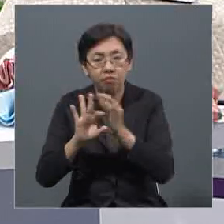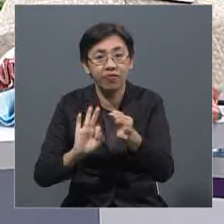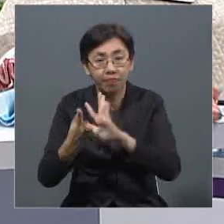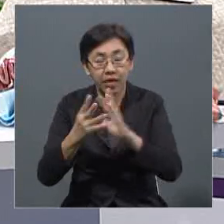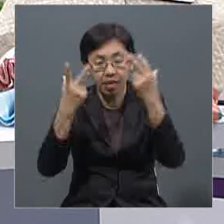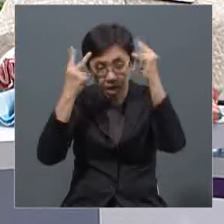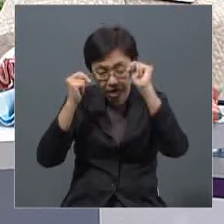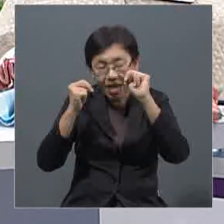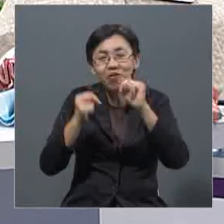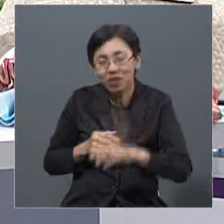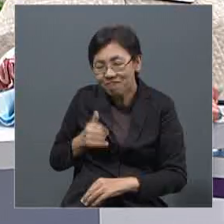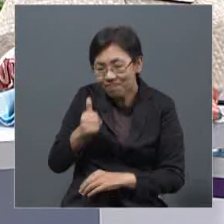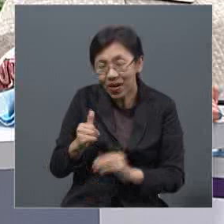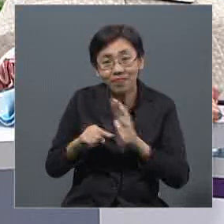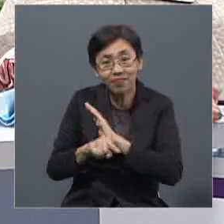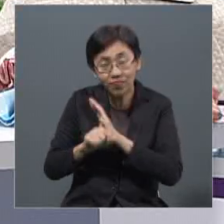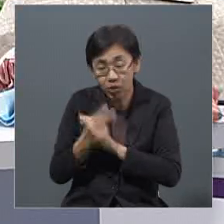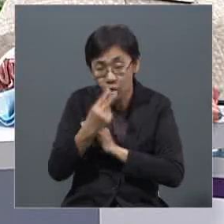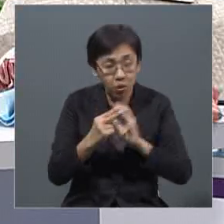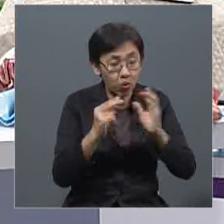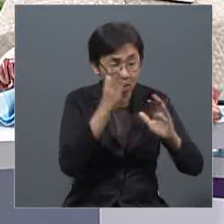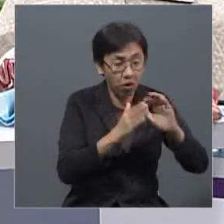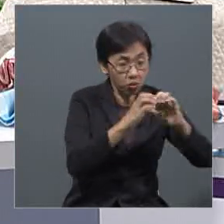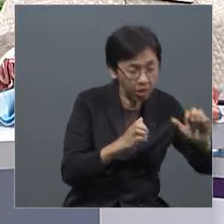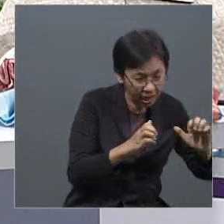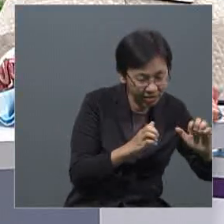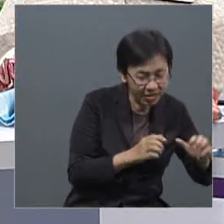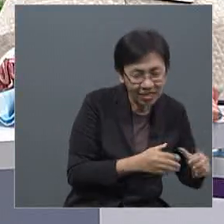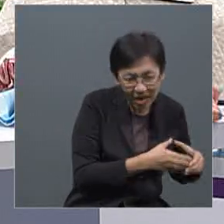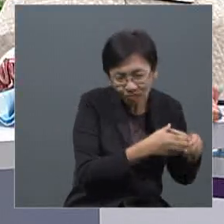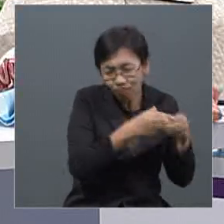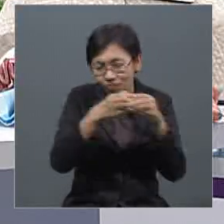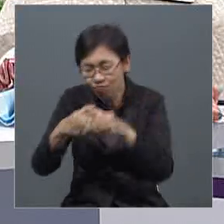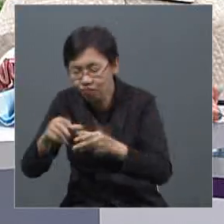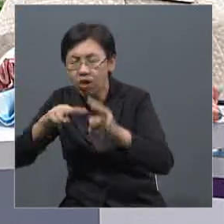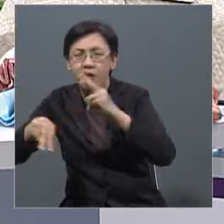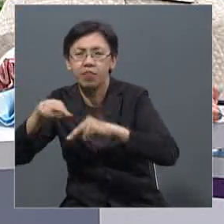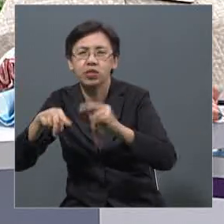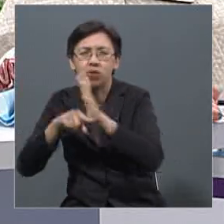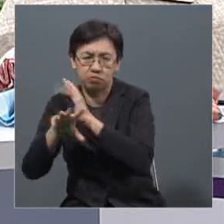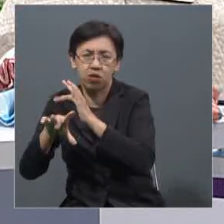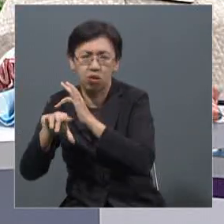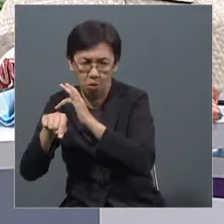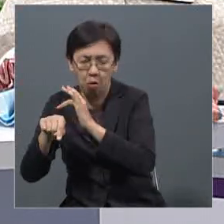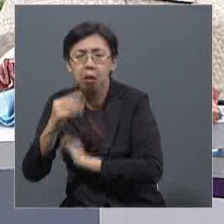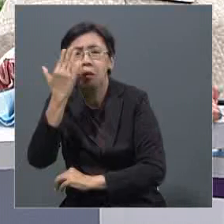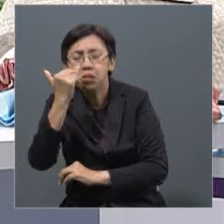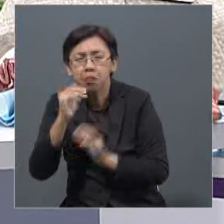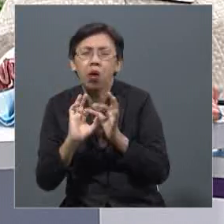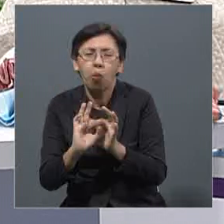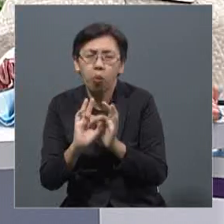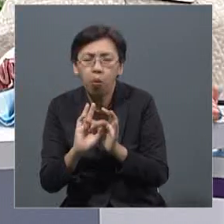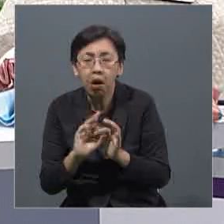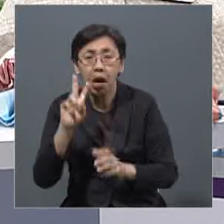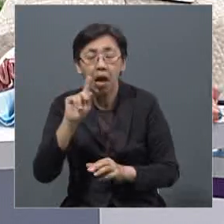ลงพื้นที่ไปที่ภาคภาคตะวันออกเนี่ยนอกจากไปดูเรื่องทุเรียนแล้วก็มาตรวจงานตรงๆด้วยนะฮะคือท่านเป็นห่วงคุณผู้ชมเพราะว่าที่เรารายงานข่าวมา